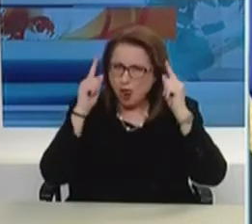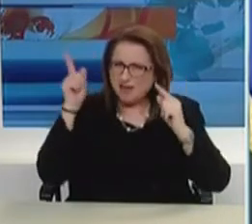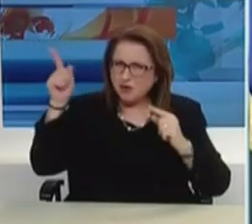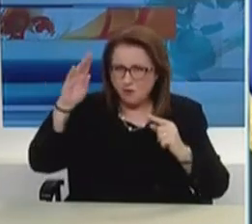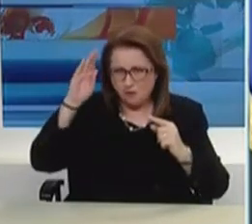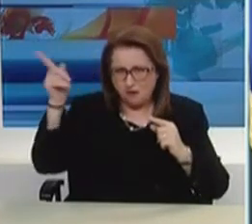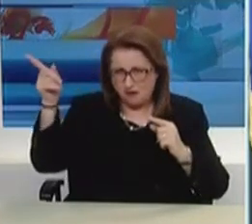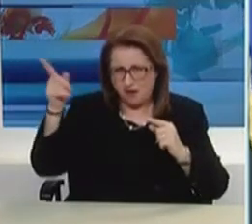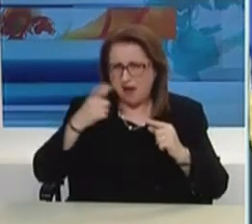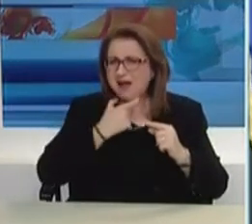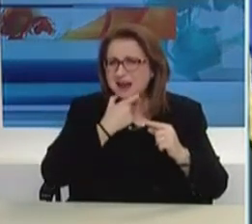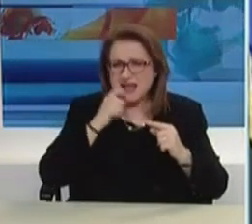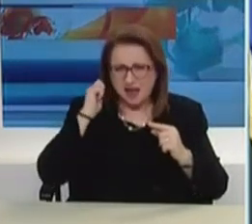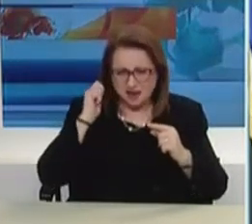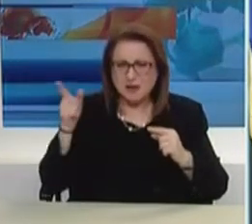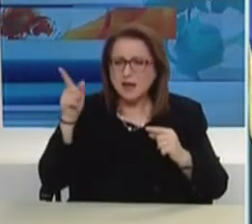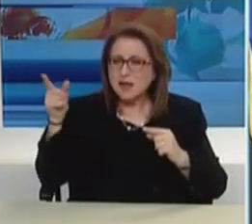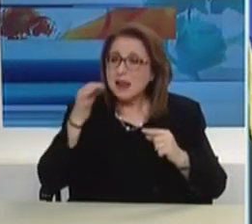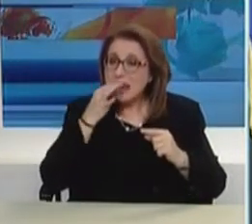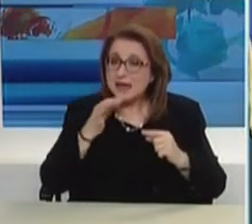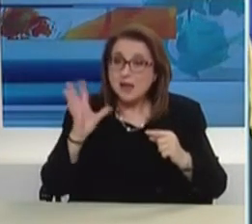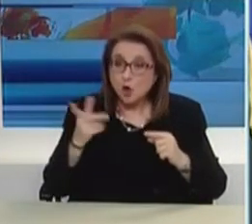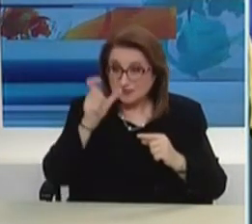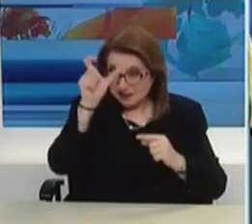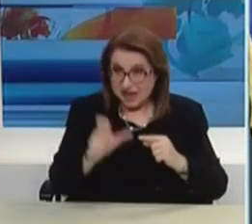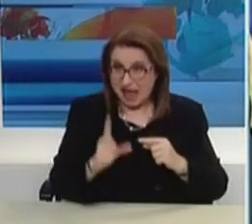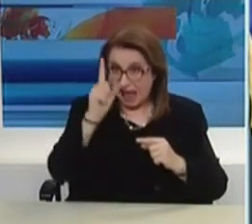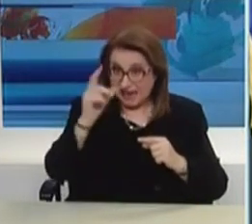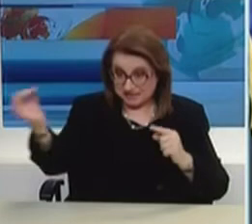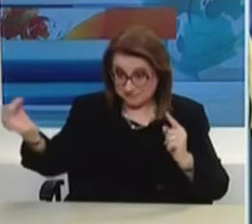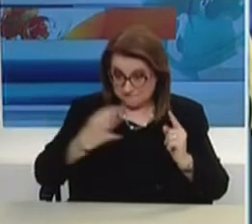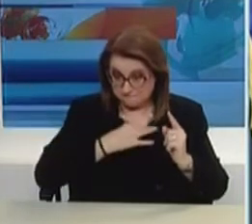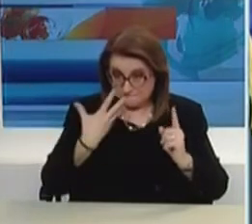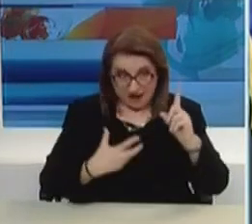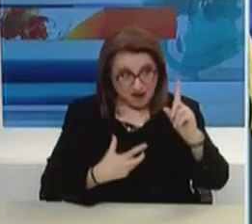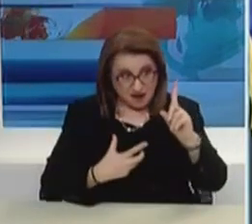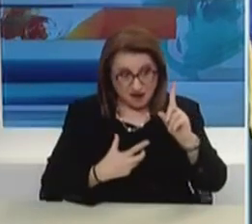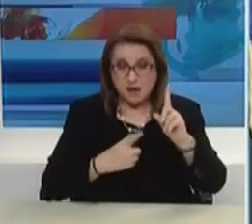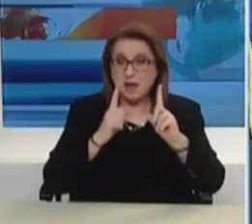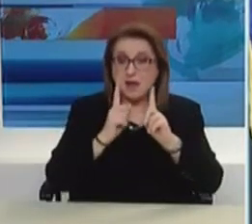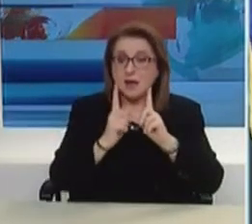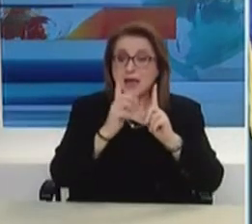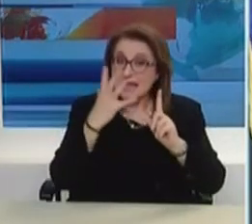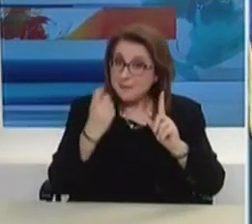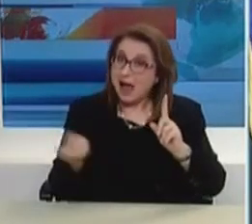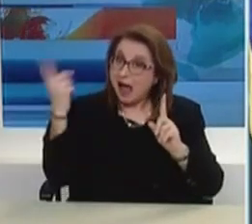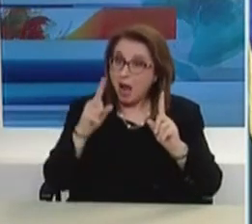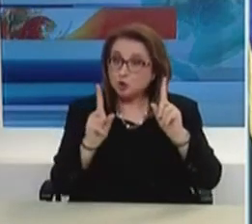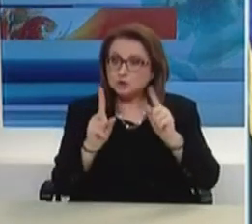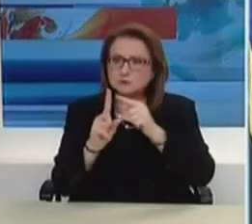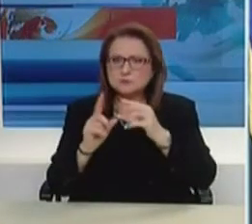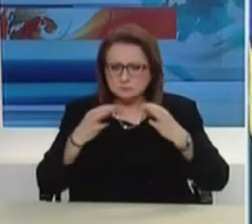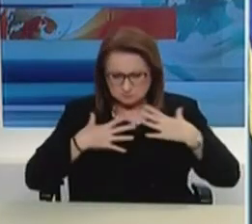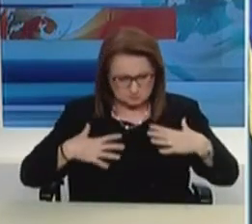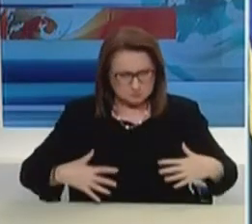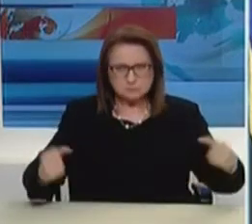Και μιλάνε για κάθε συμπτωματικό, υπάρχει ένας ασυμπτωματικός που μπορεί να μεταδώσει την νόσο. Έτσι.